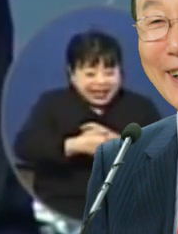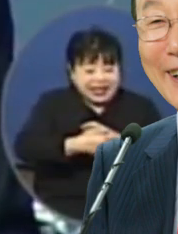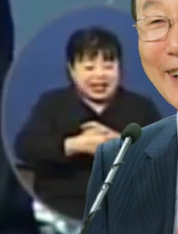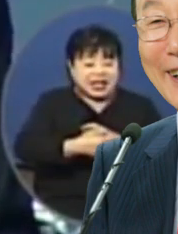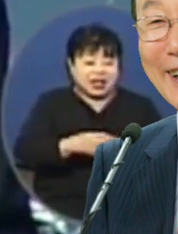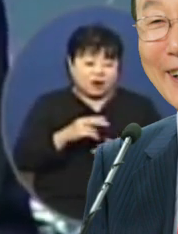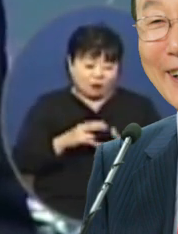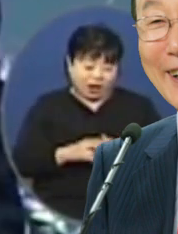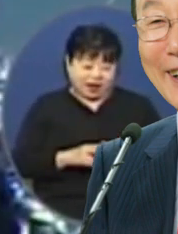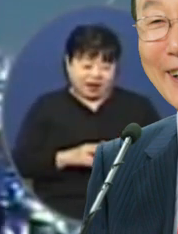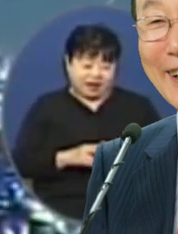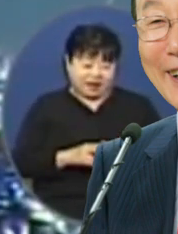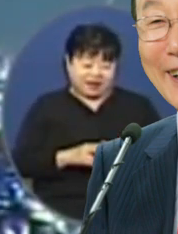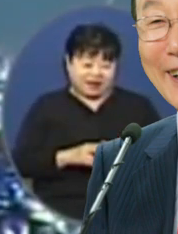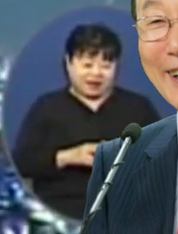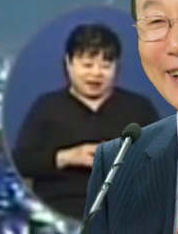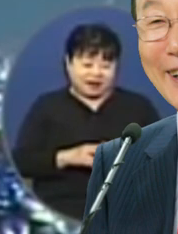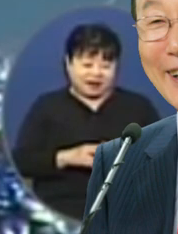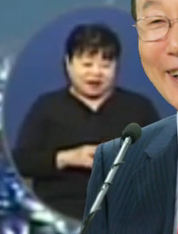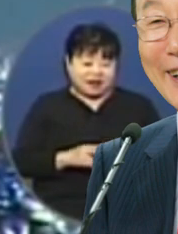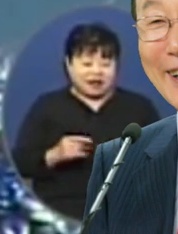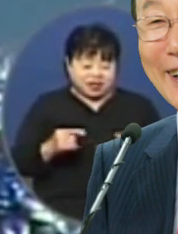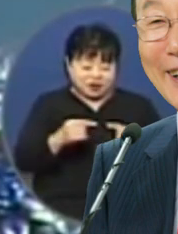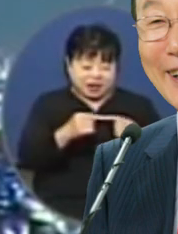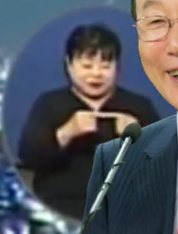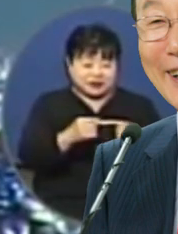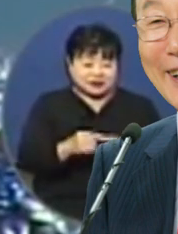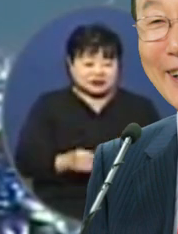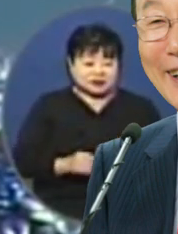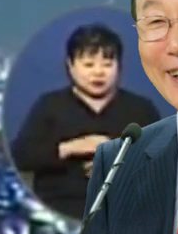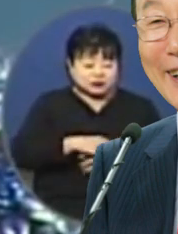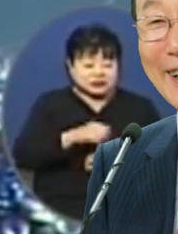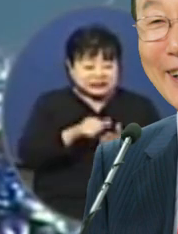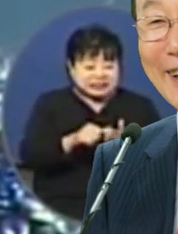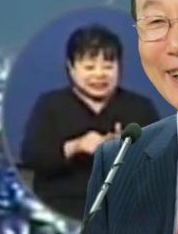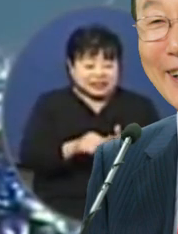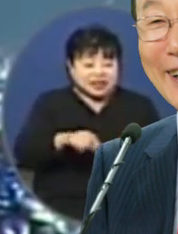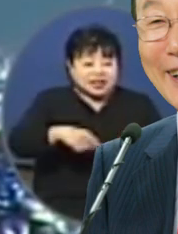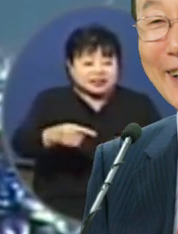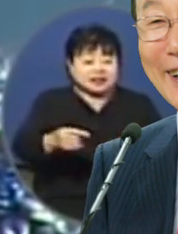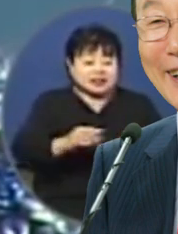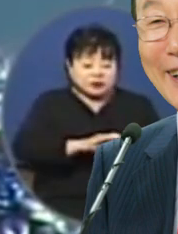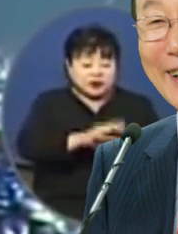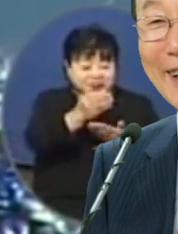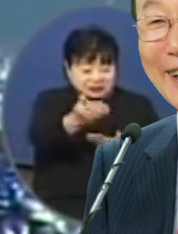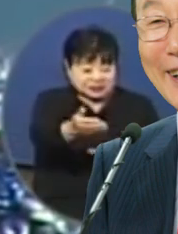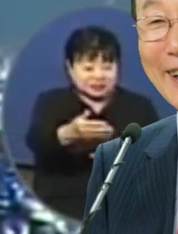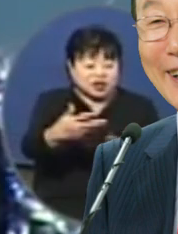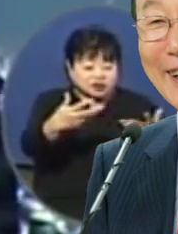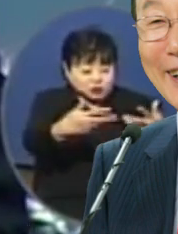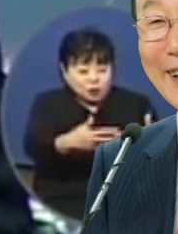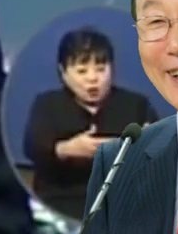세계와 연합이 되어서 물질적인 세계에 들어가서 변화를 시키는 그